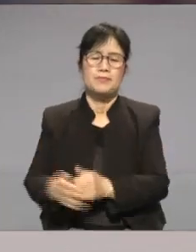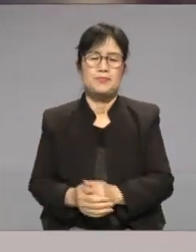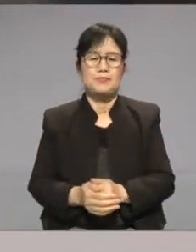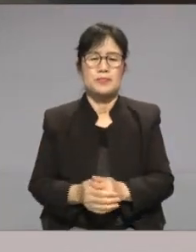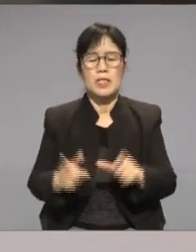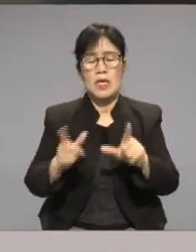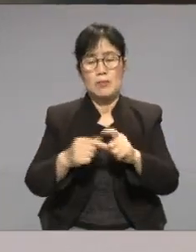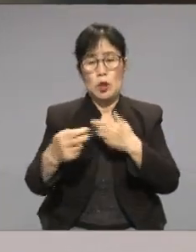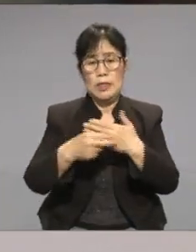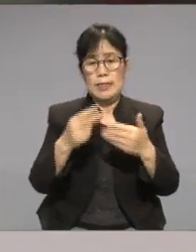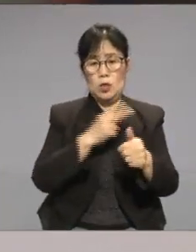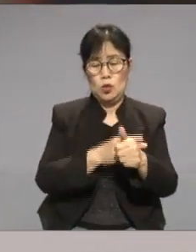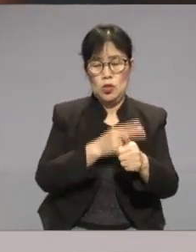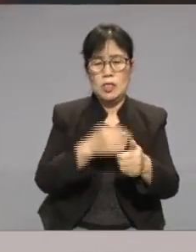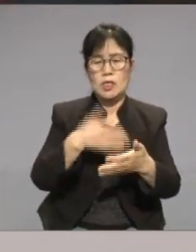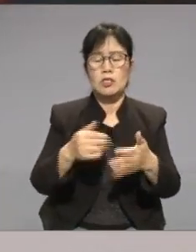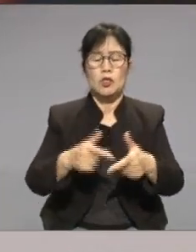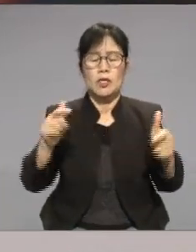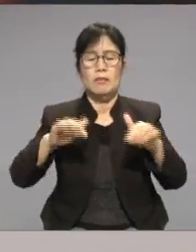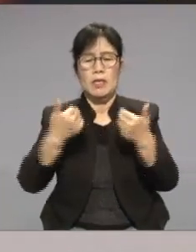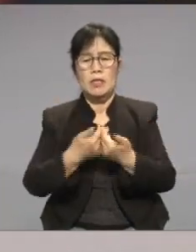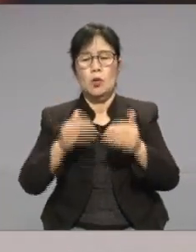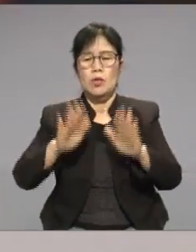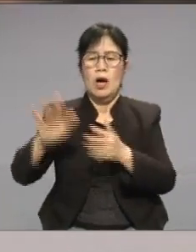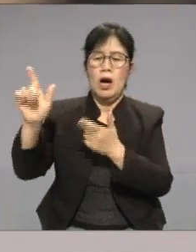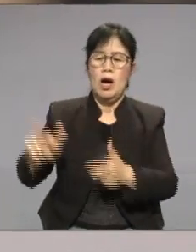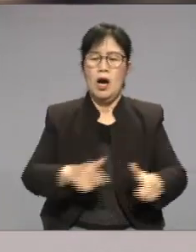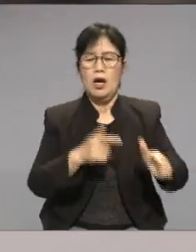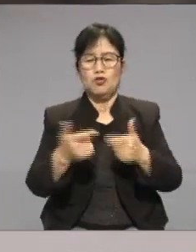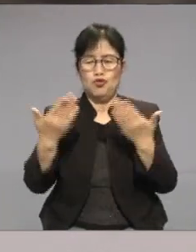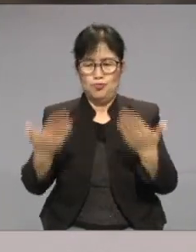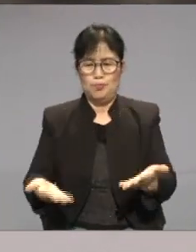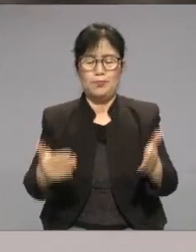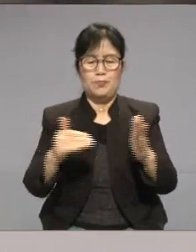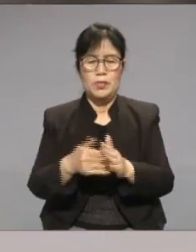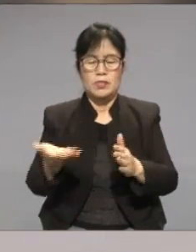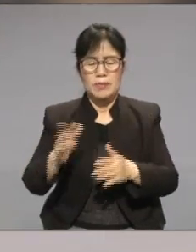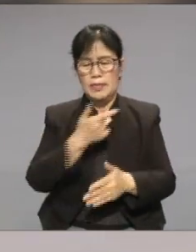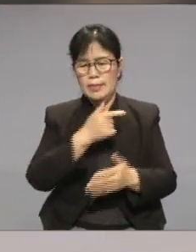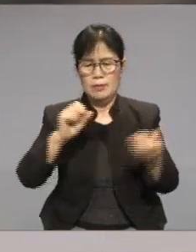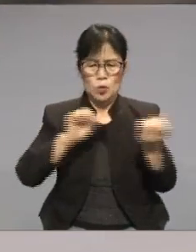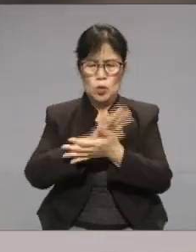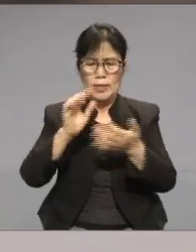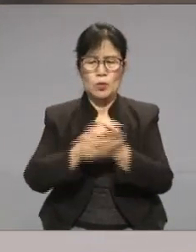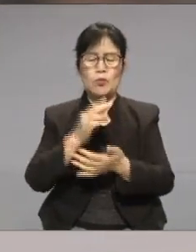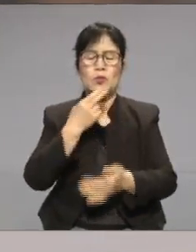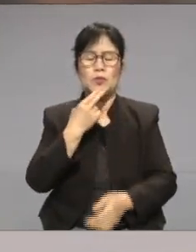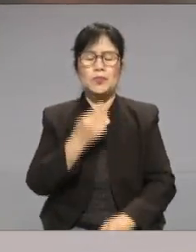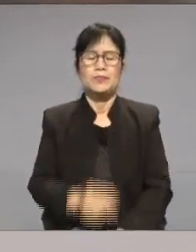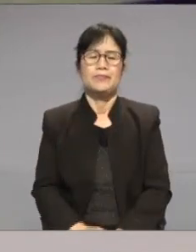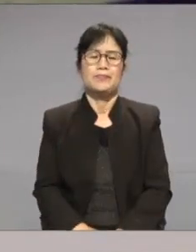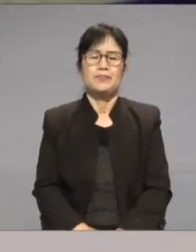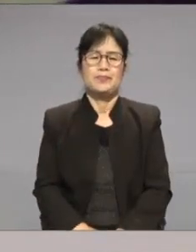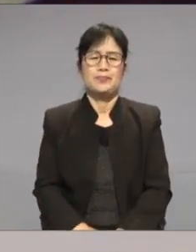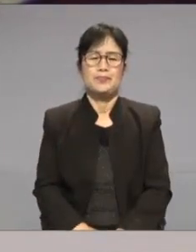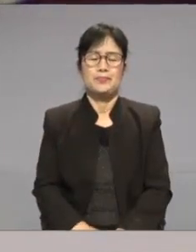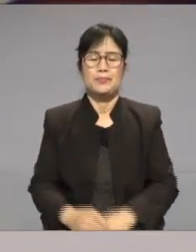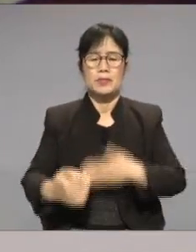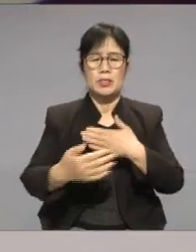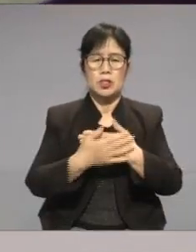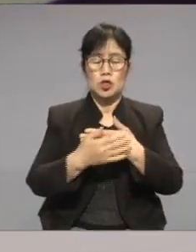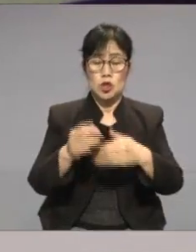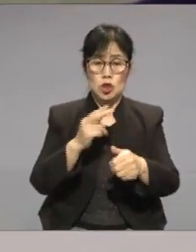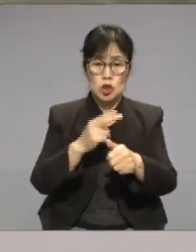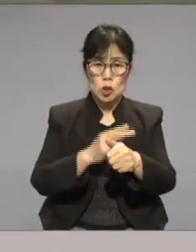일부 의대 교수들이 의대 증원에 반대해 오늘 하루 집단 휴진에 들어갔지만 큰 혼란은 없었습니다. 정부는 전공의 수련 체계